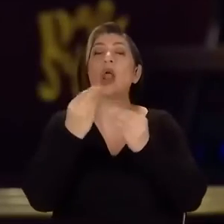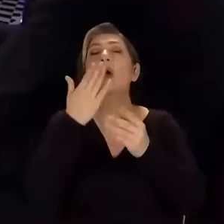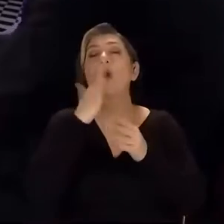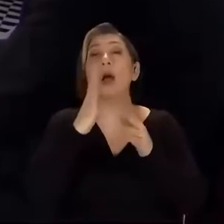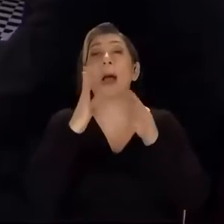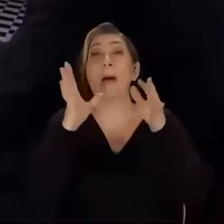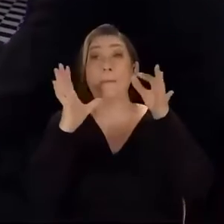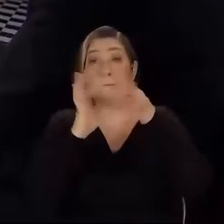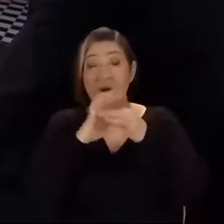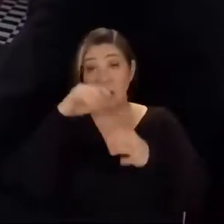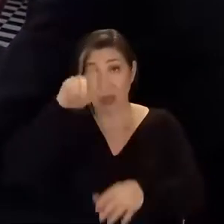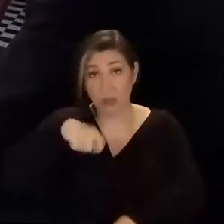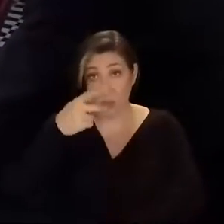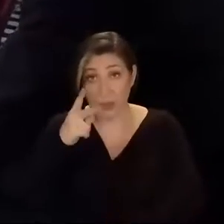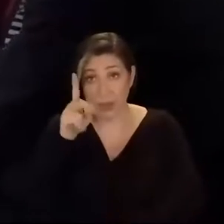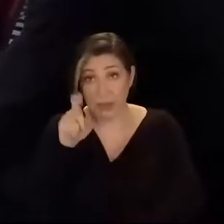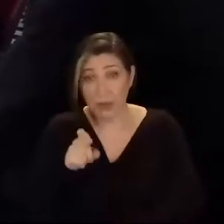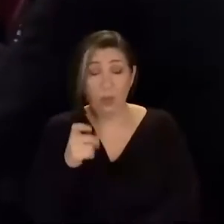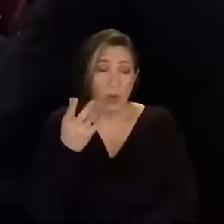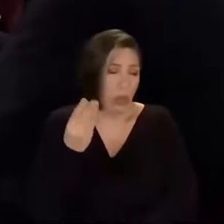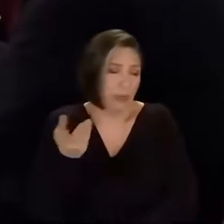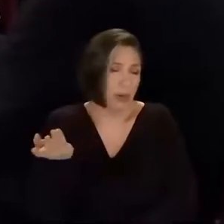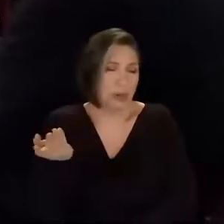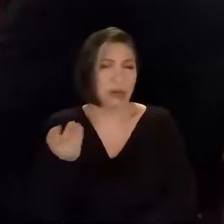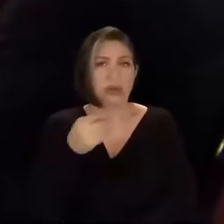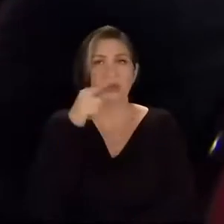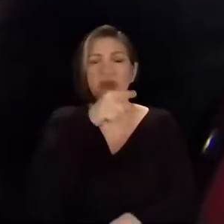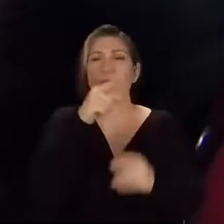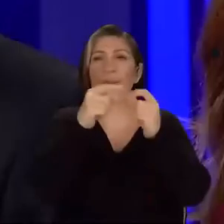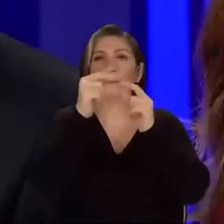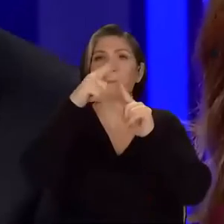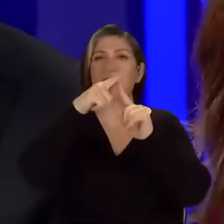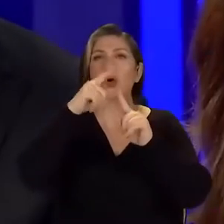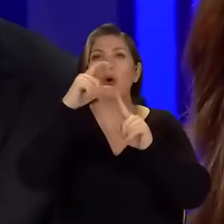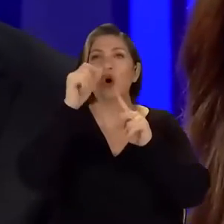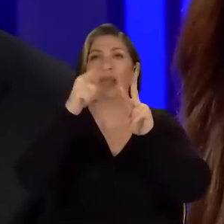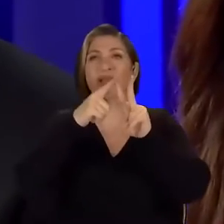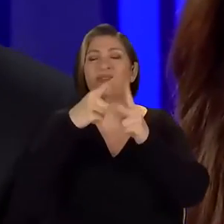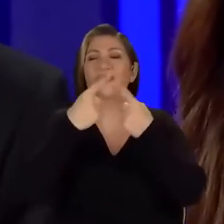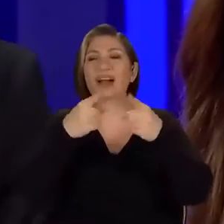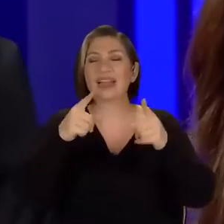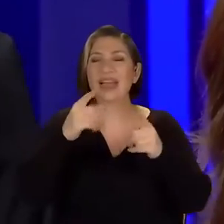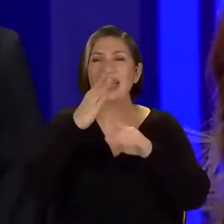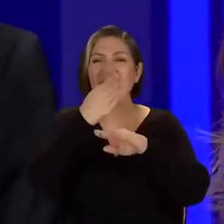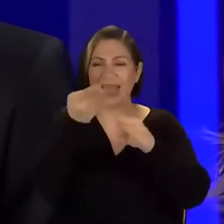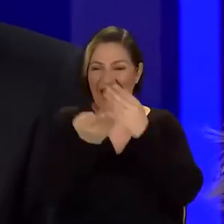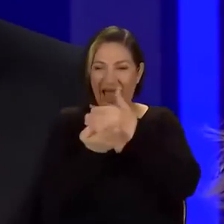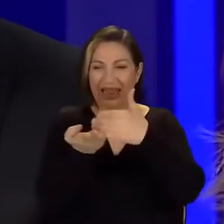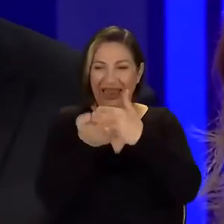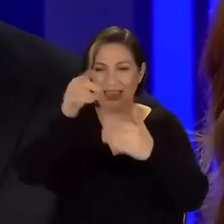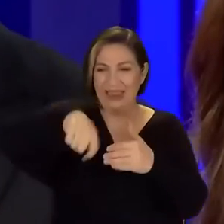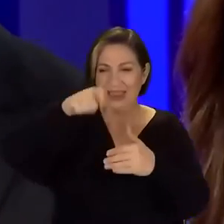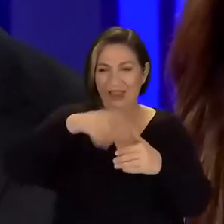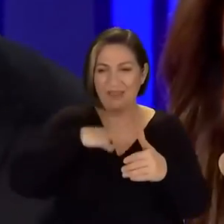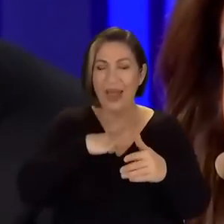Bitcoin'e bağlı bir kredi kartı olabilir mi? Olabilir. Yani sizin Bitcoin'inizi yani dünyada çeşitli kartlar var. Çeşitli kripto